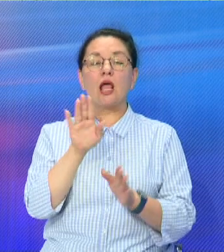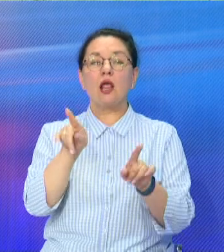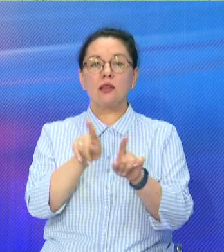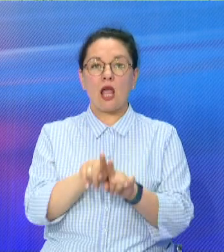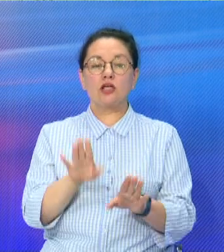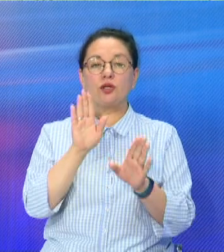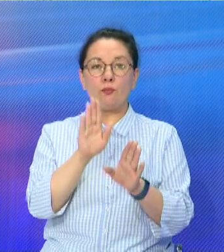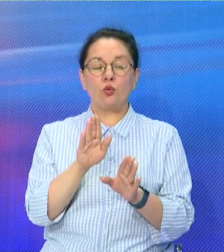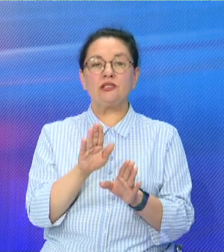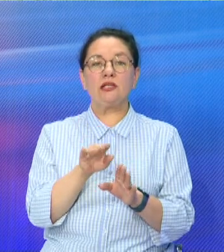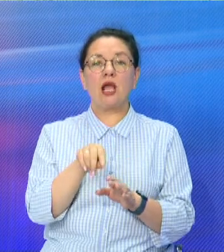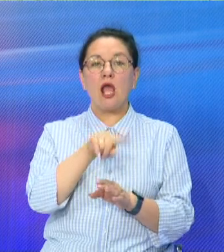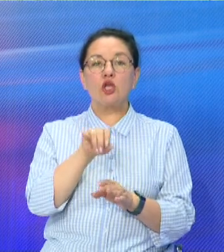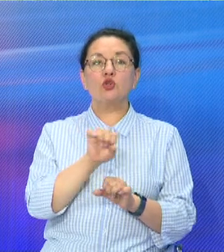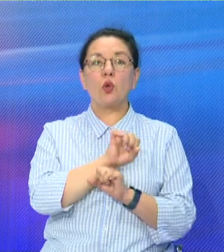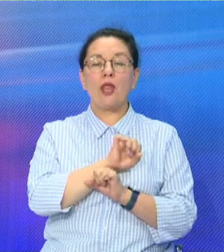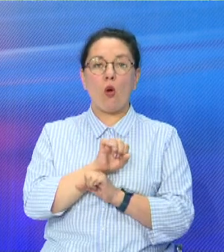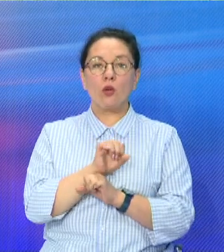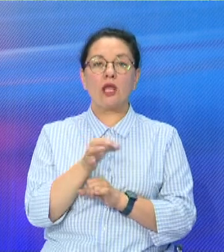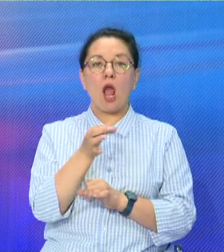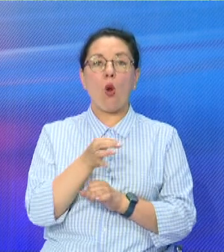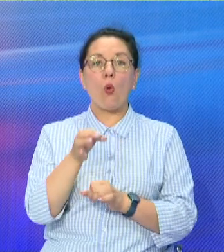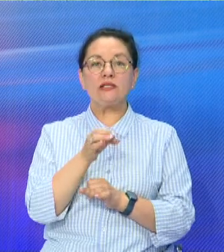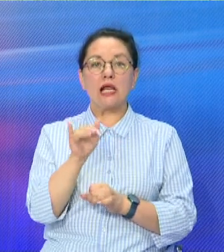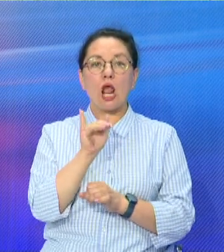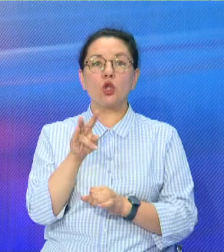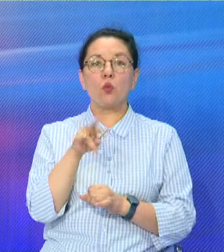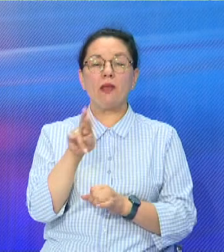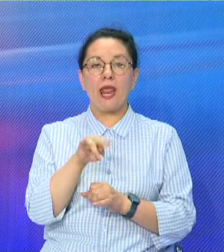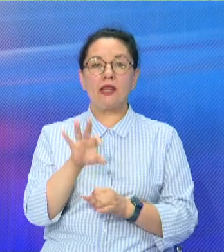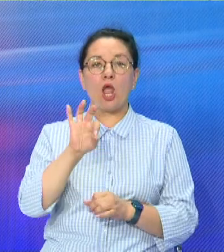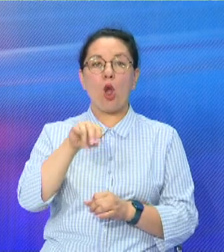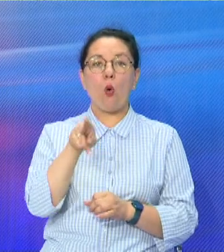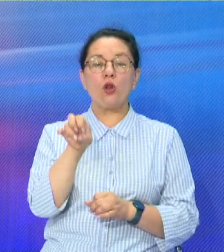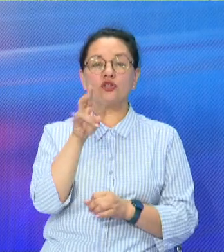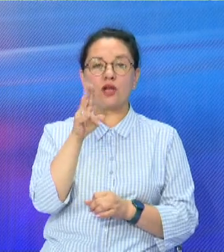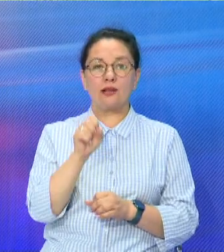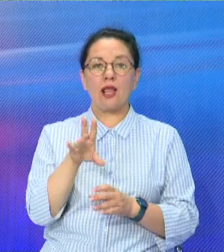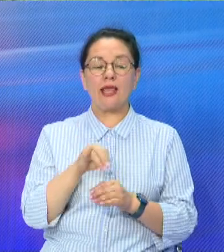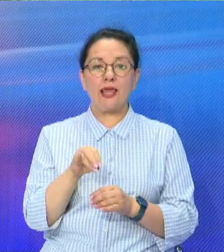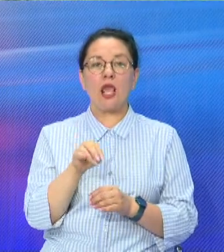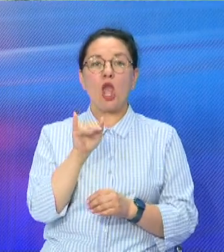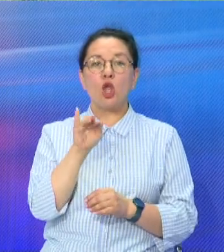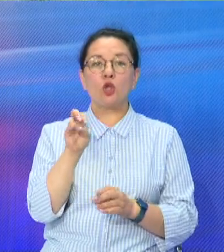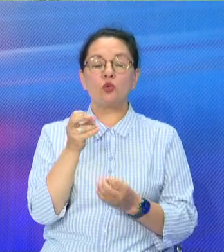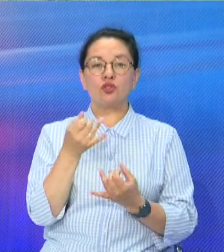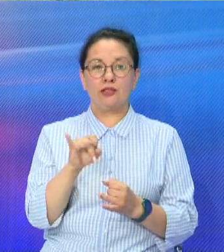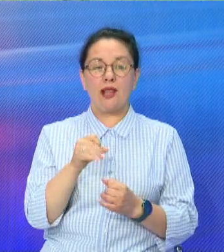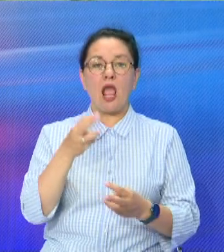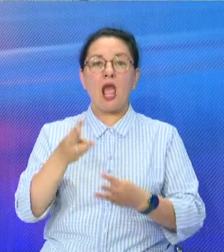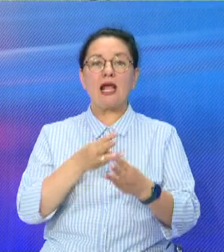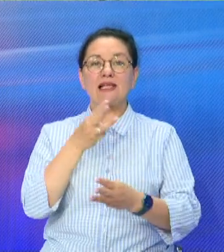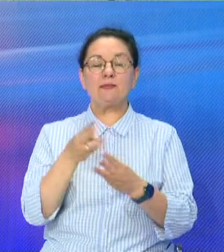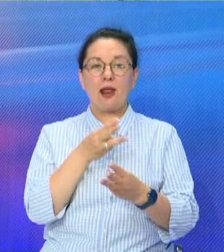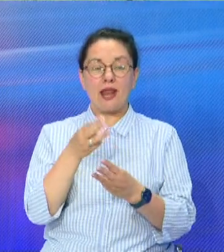зона отдыха на озере юбилейным на лежанке поселке южном распыление препарата